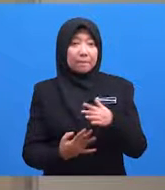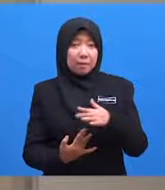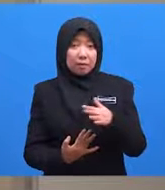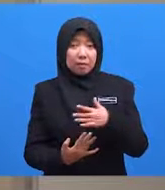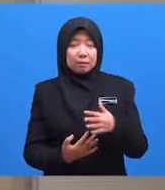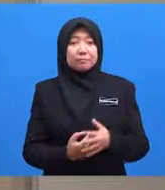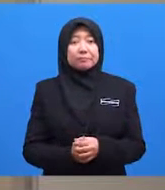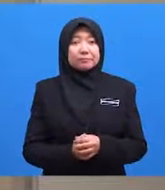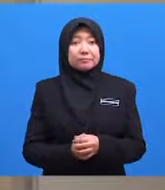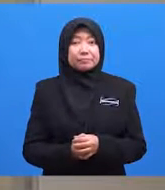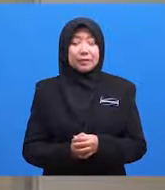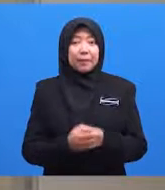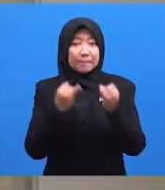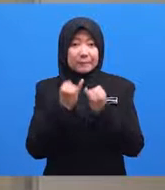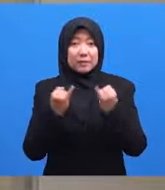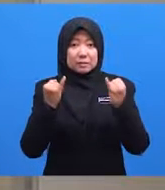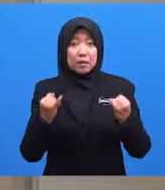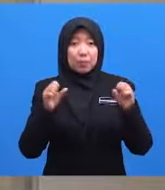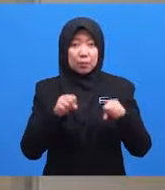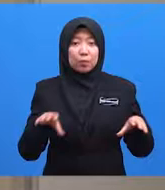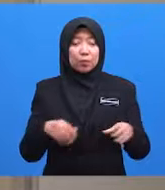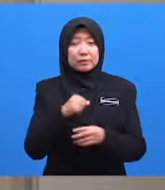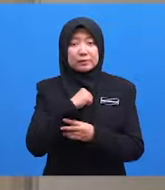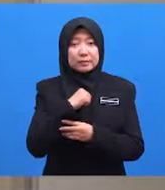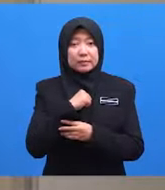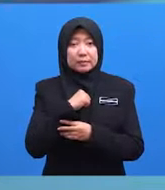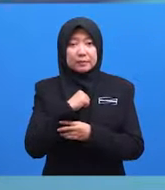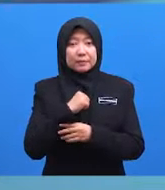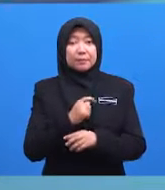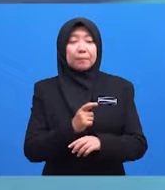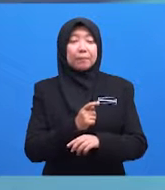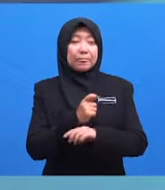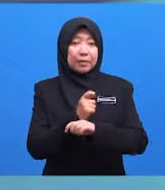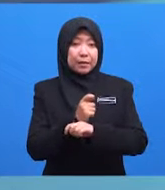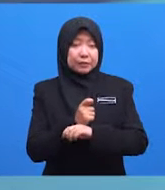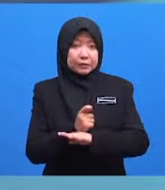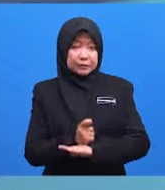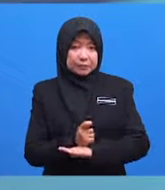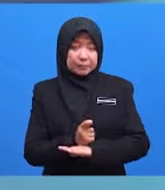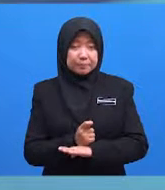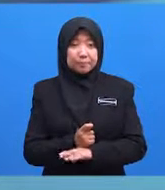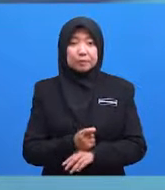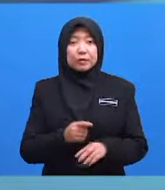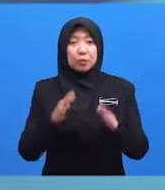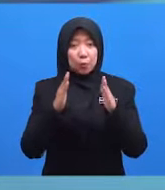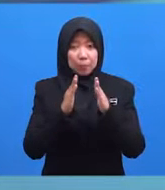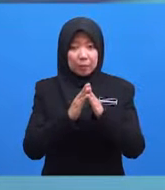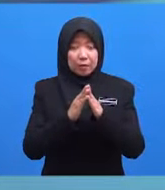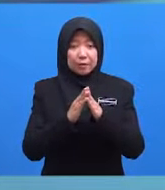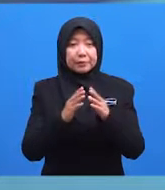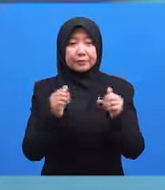Pasta juga boleh dihasilkan sendiri secara tradisi dari rumah diuli menggunakan